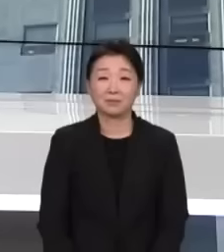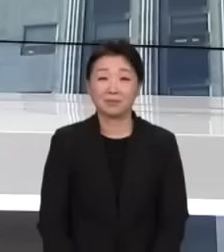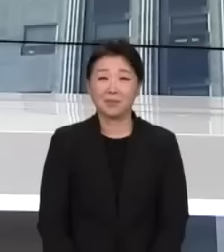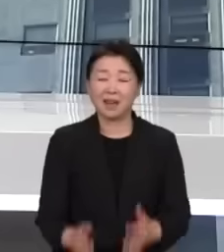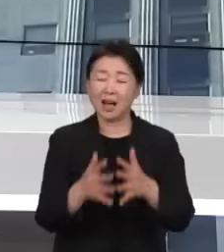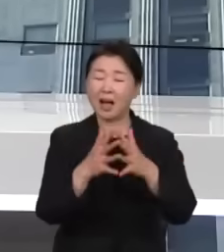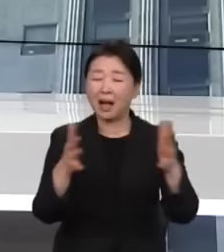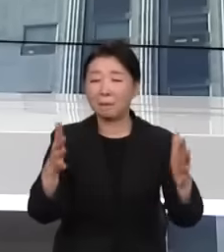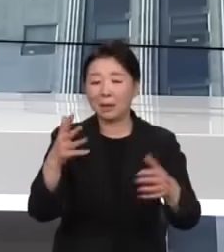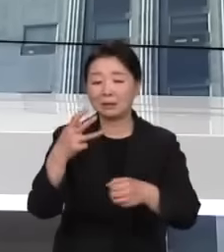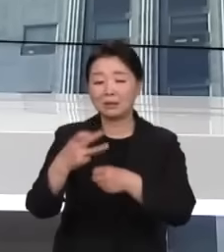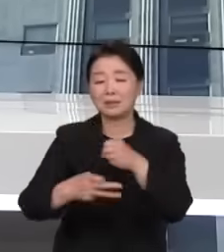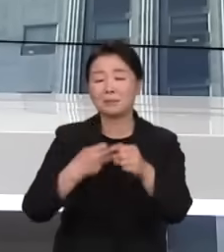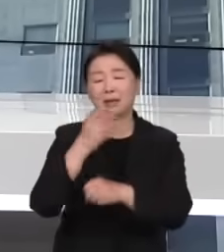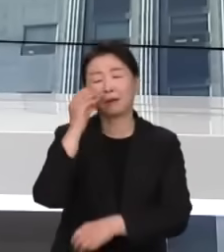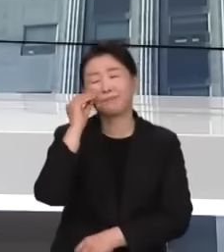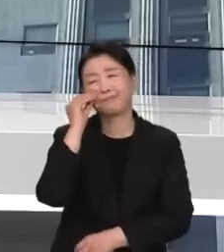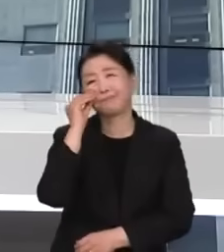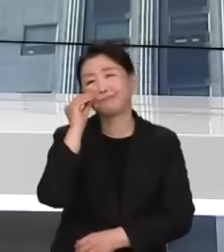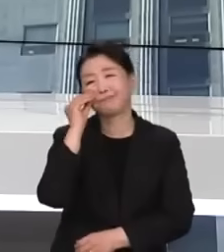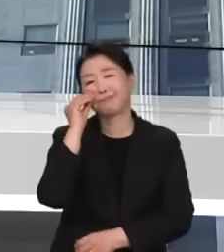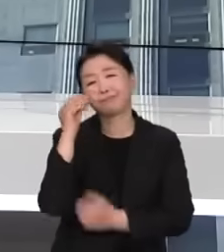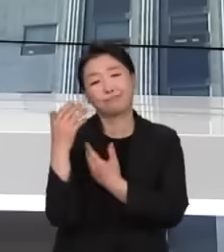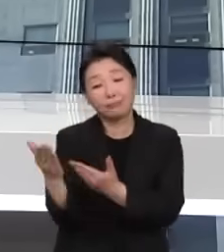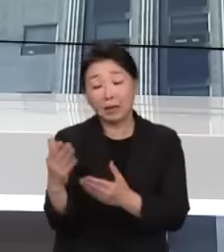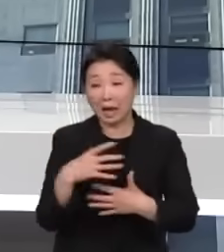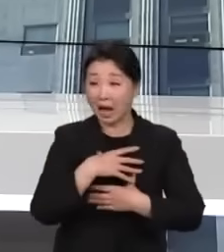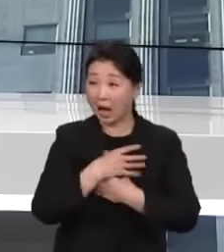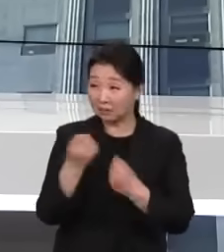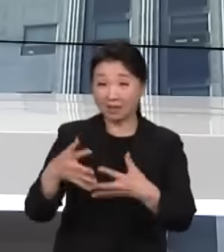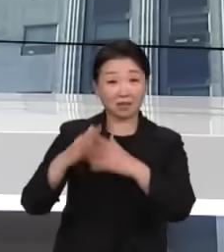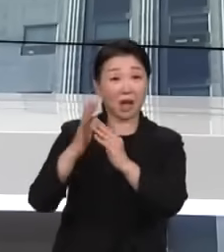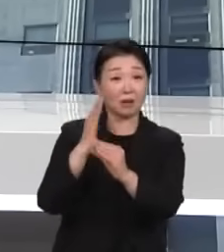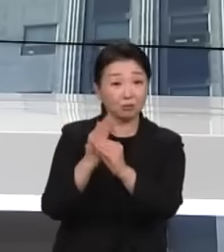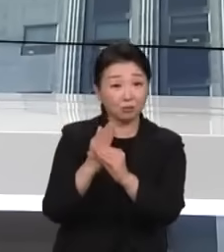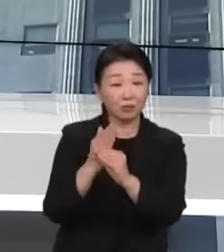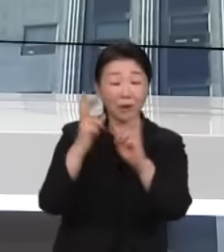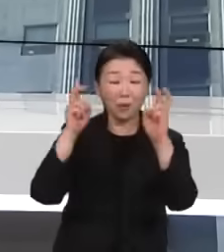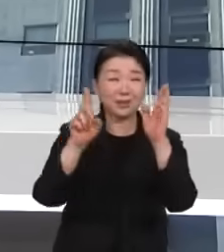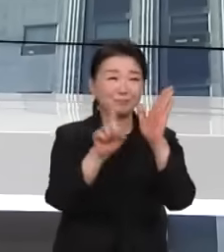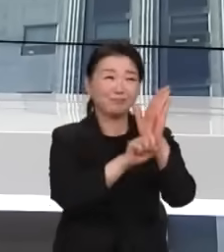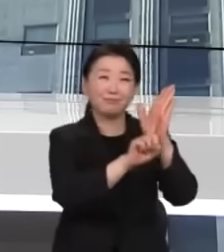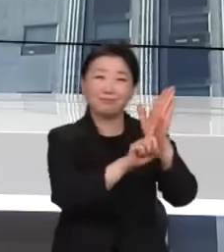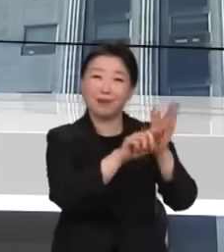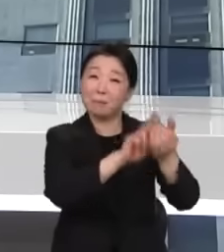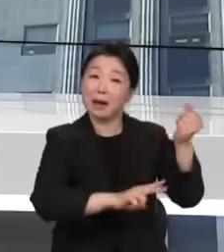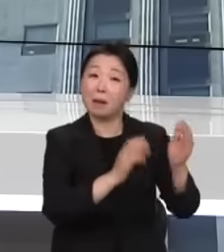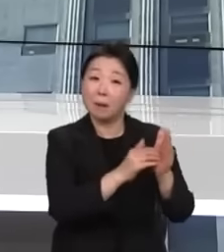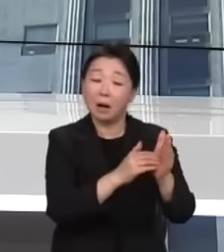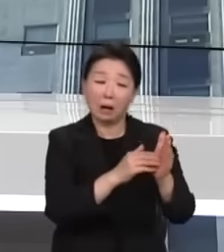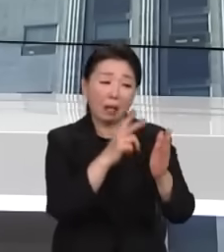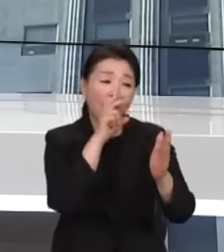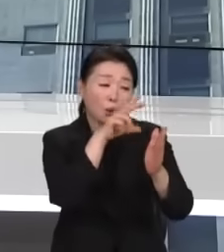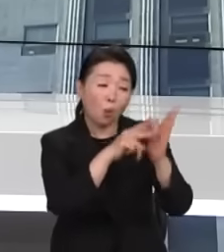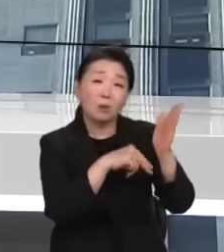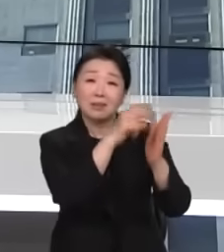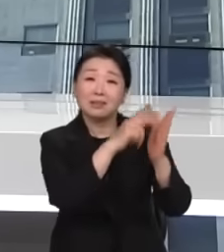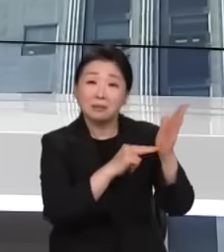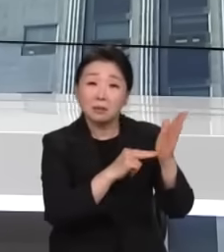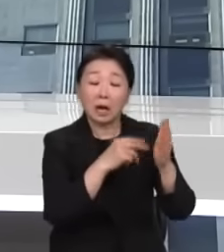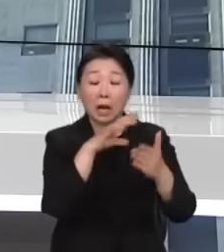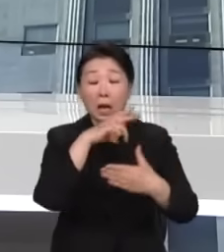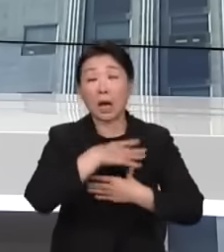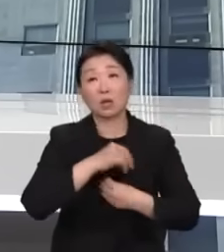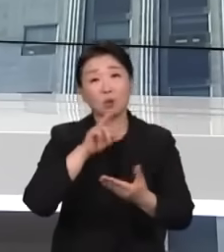13년 넘게 방치된 아파트를 안전하게 다시 짓고 있다며 한 시행사가 분양에 들어갔는데 콘크리트 안전 문제가 발견됐다는